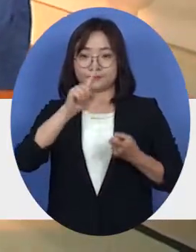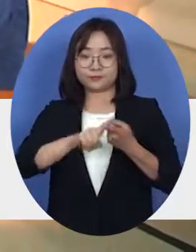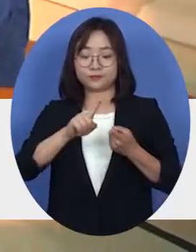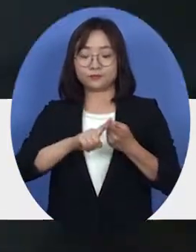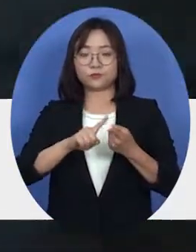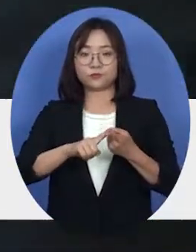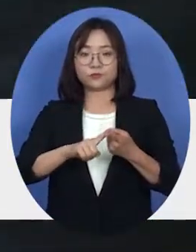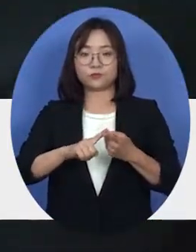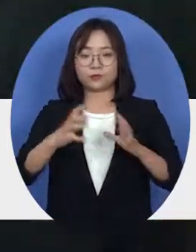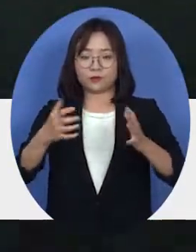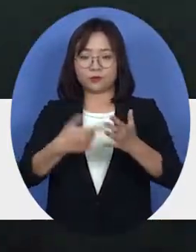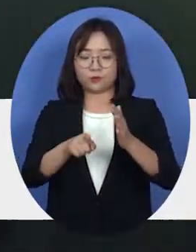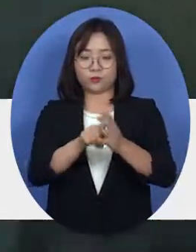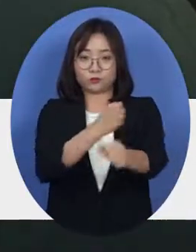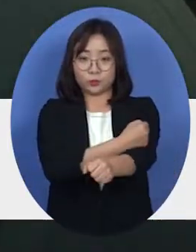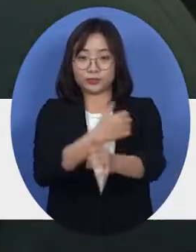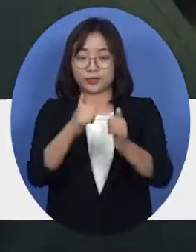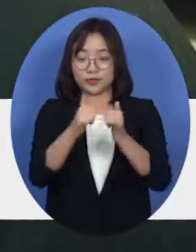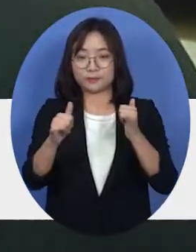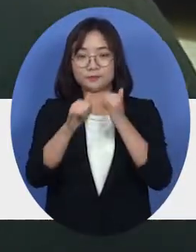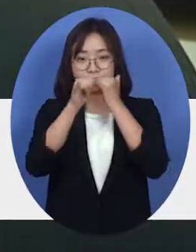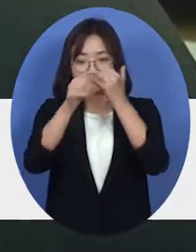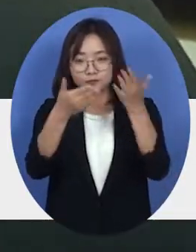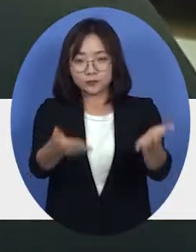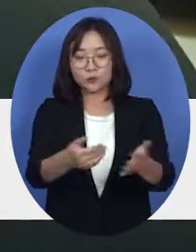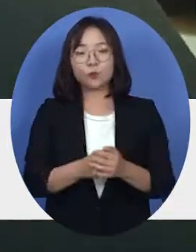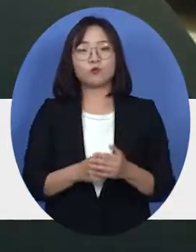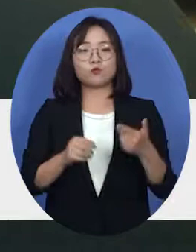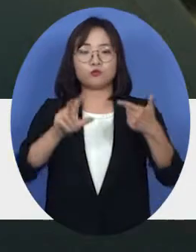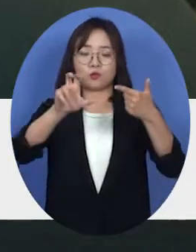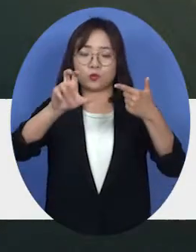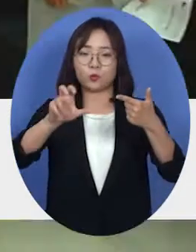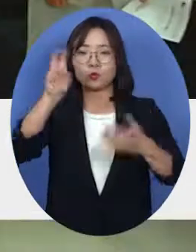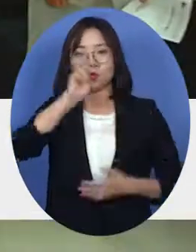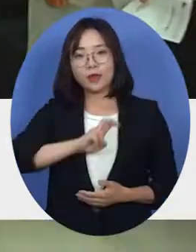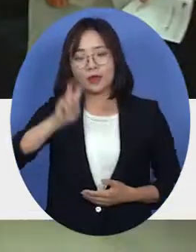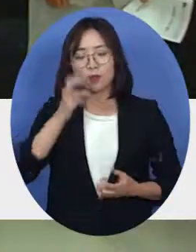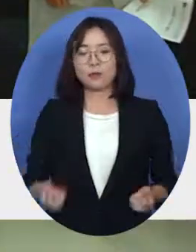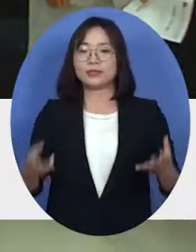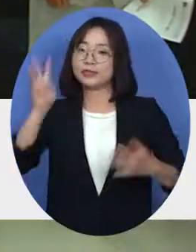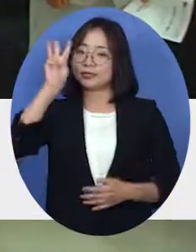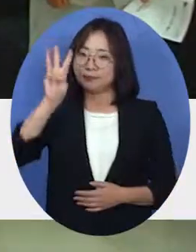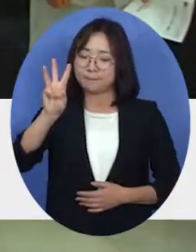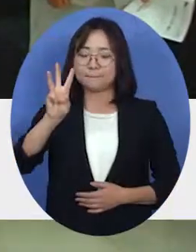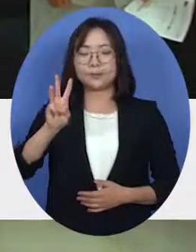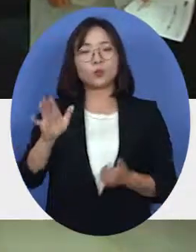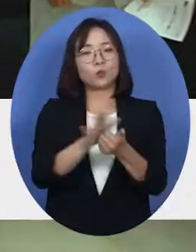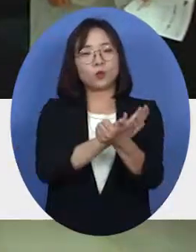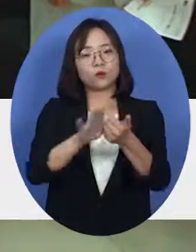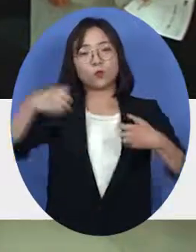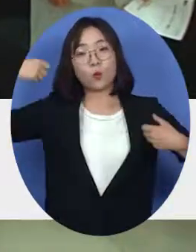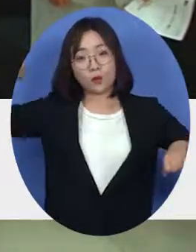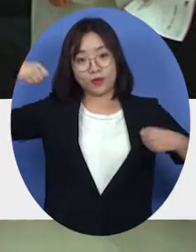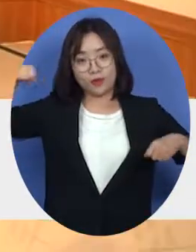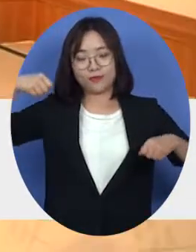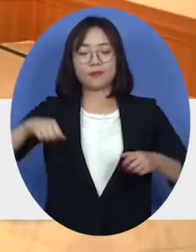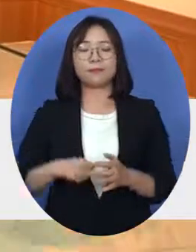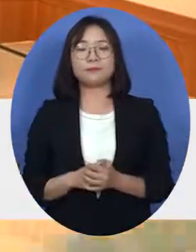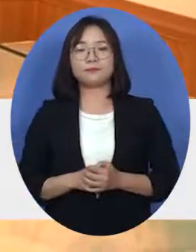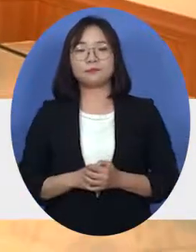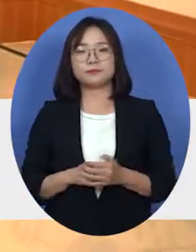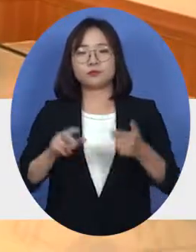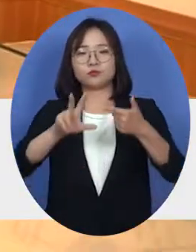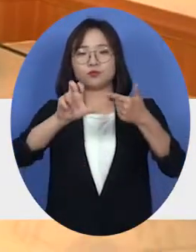대한 유공자 표창과 기념사, 6.25 노래 합창, 만세 삼창, 참전 용사 위문 공연 등으로